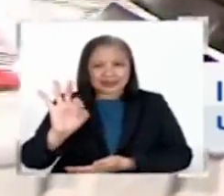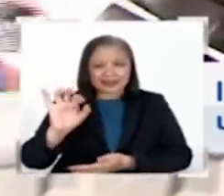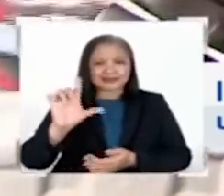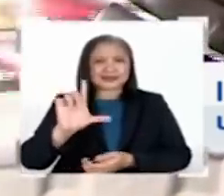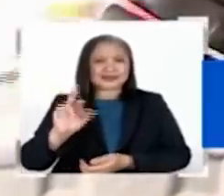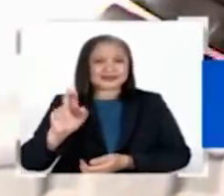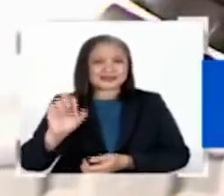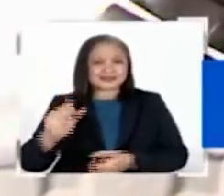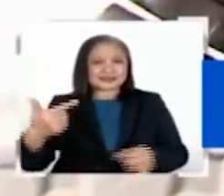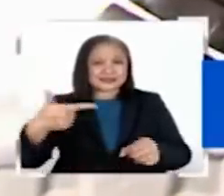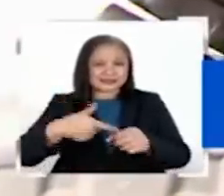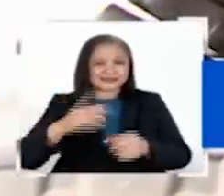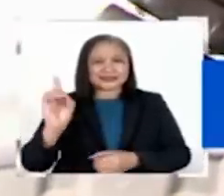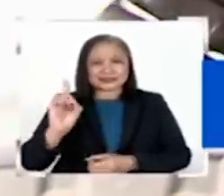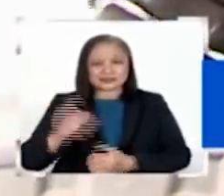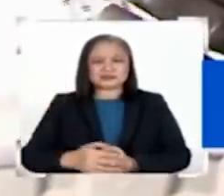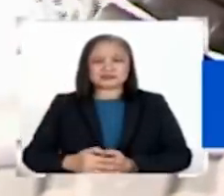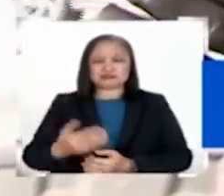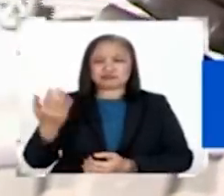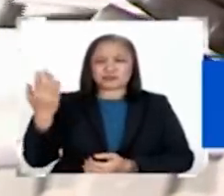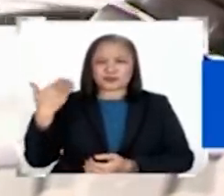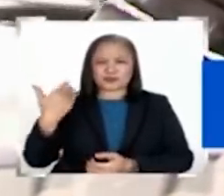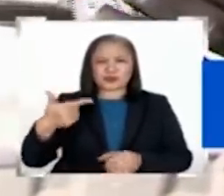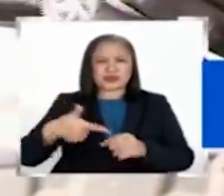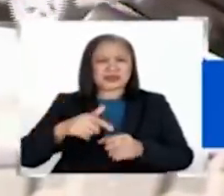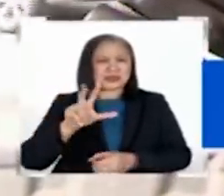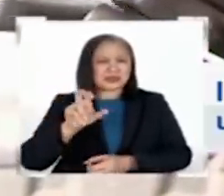dati, 320 lang eh.